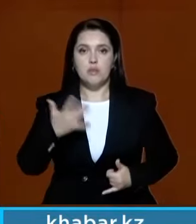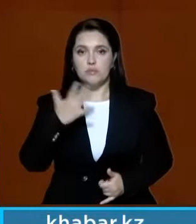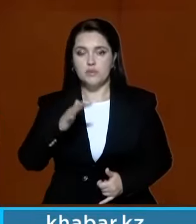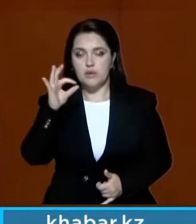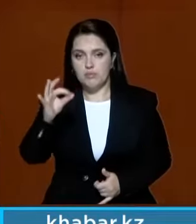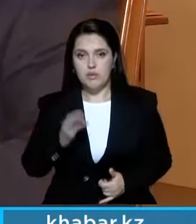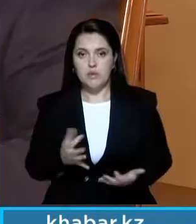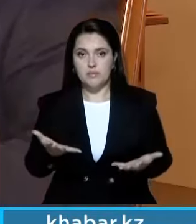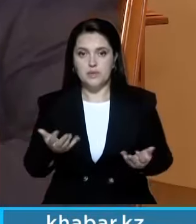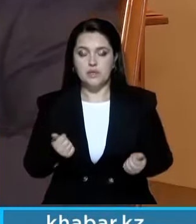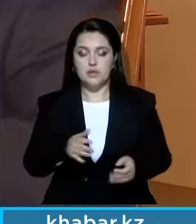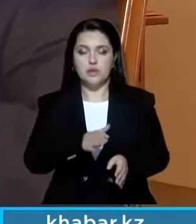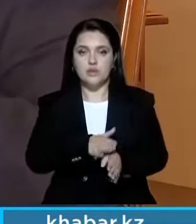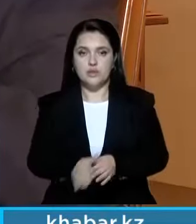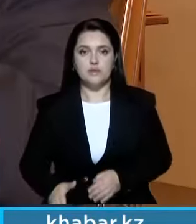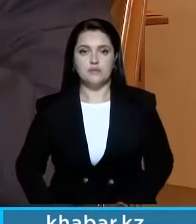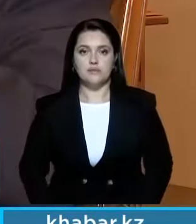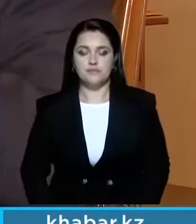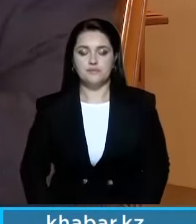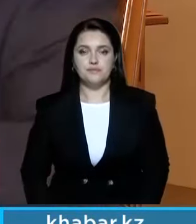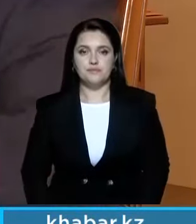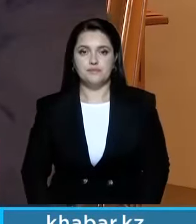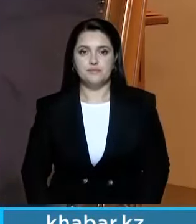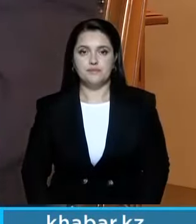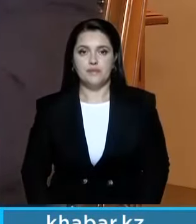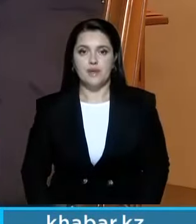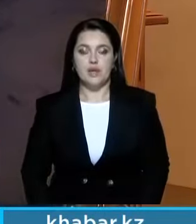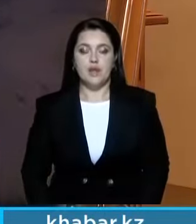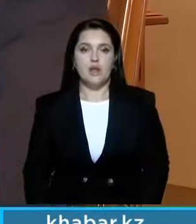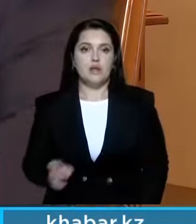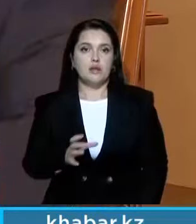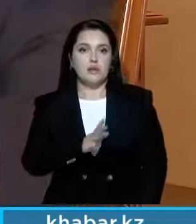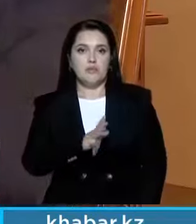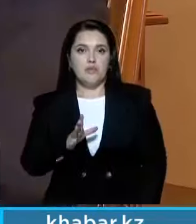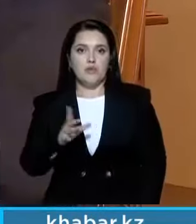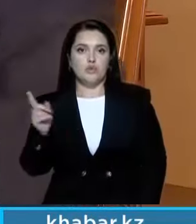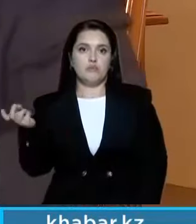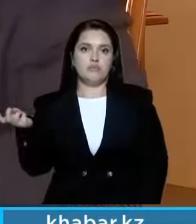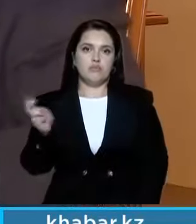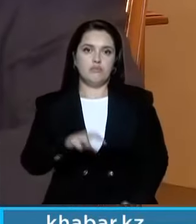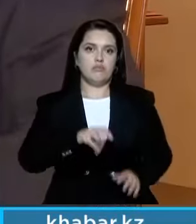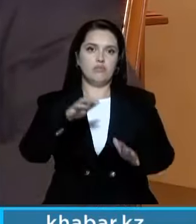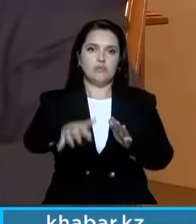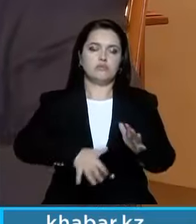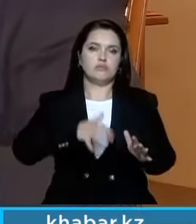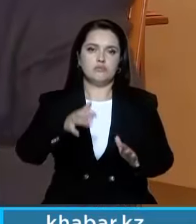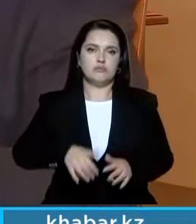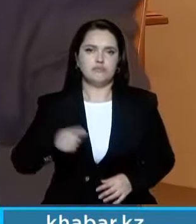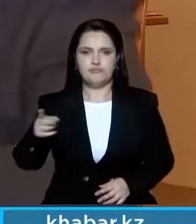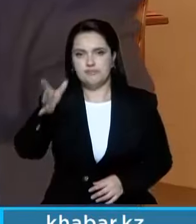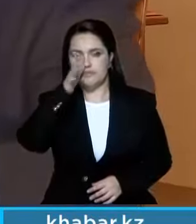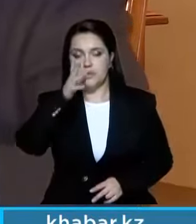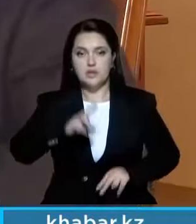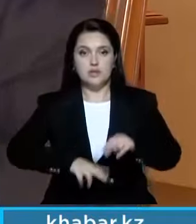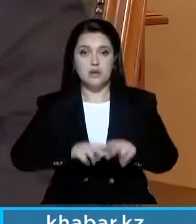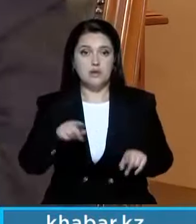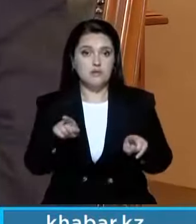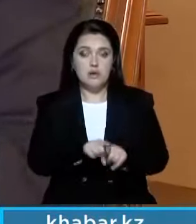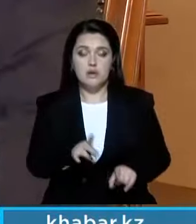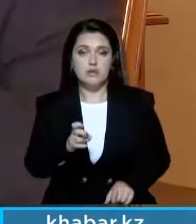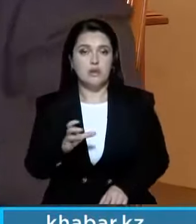к реализации. Не бывает, что там строитель пришел, вот просто выкопал и захотелось ему там что угодно построить. Так не